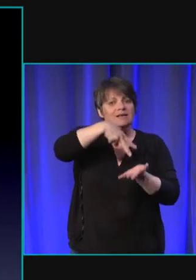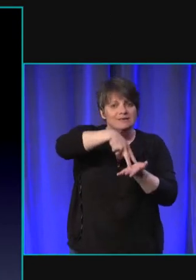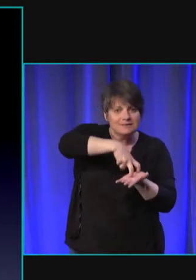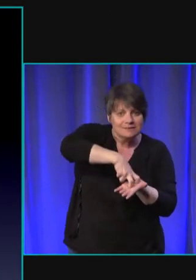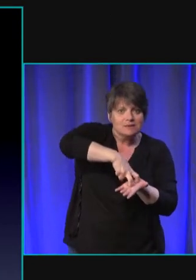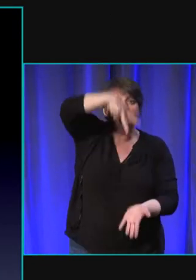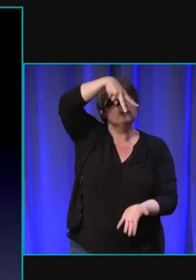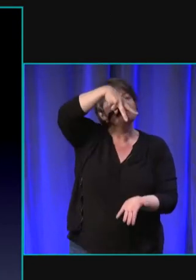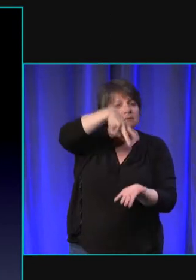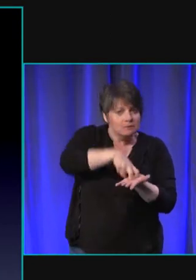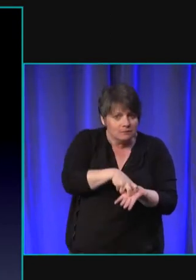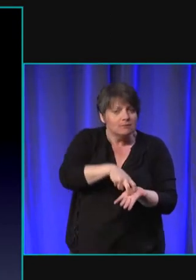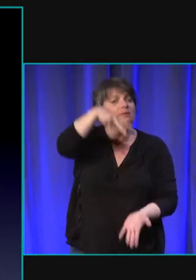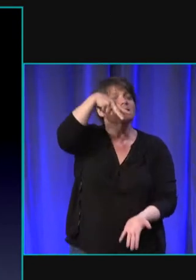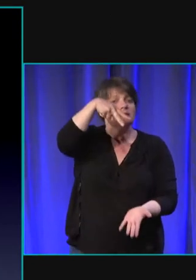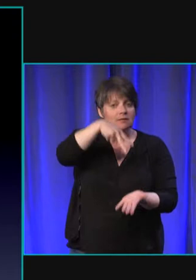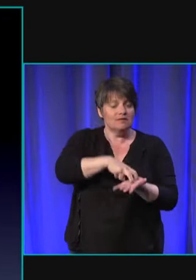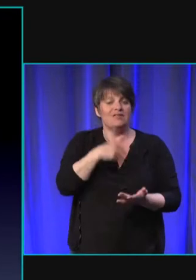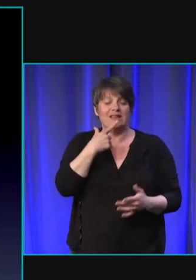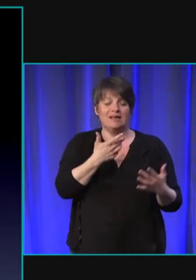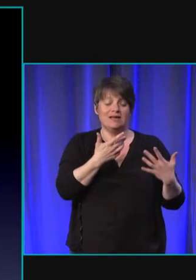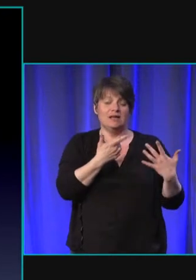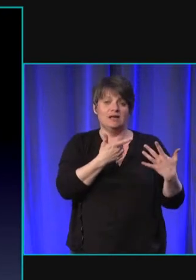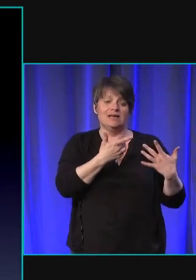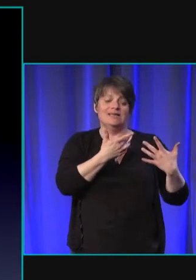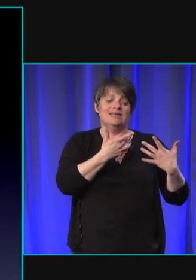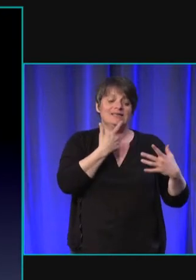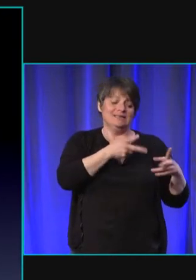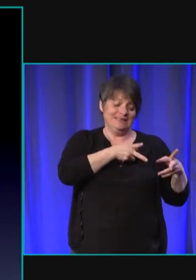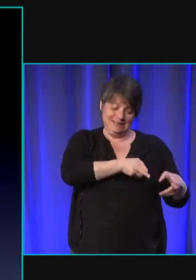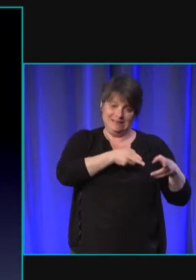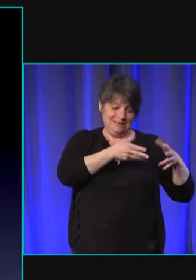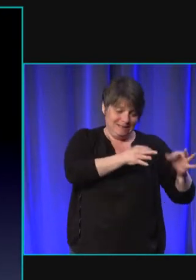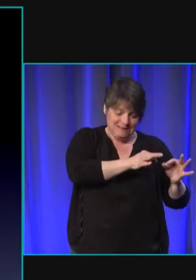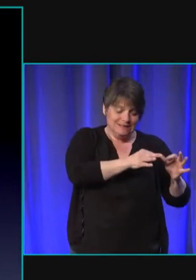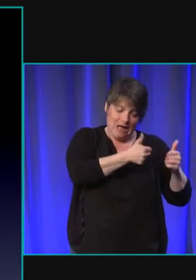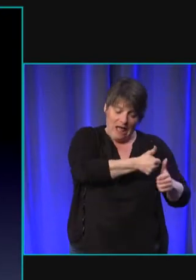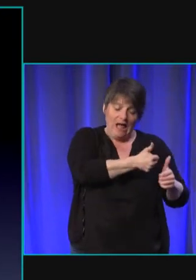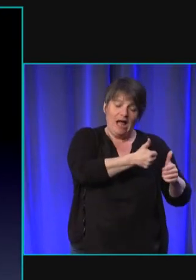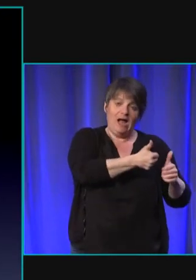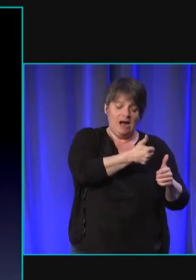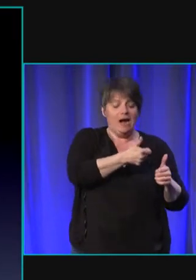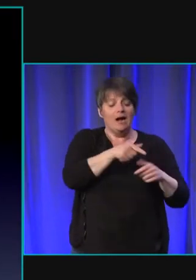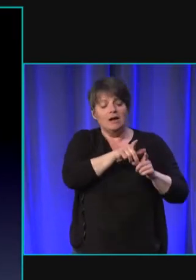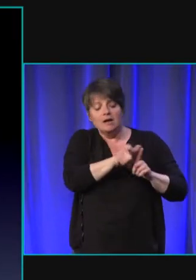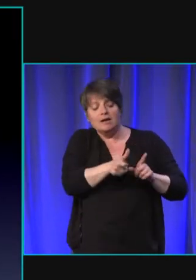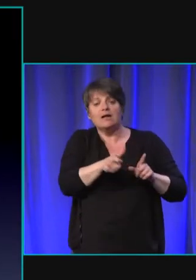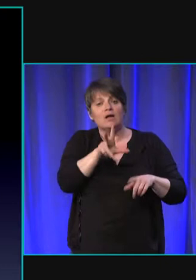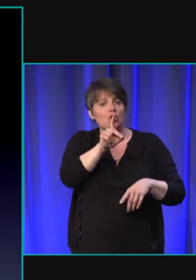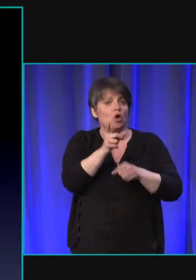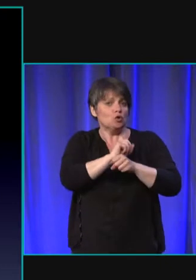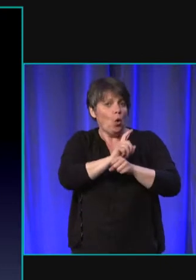et puis une extension. Donc là, 10 sauts, enfin, 10 séries de 10 sauts avec 30 secondes de pause entre chacune des